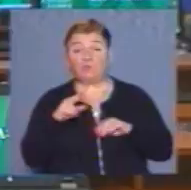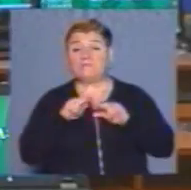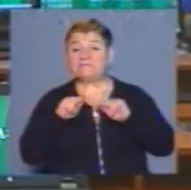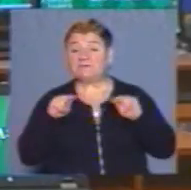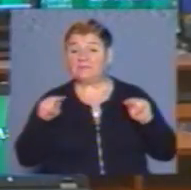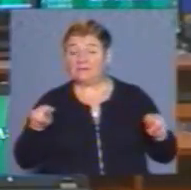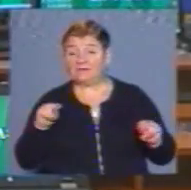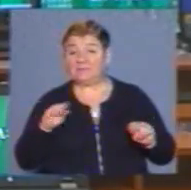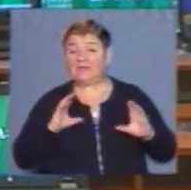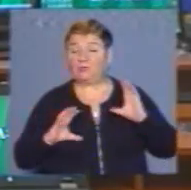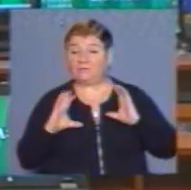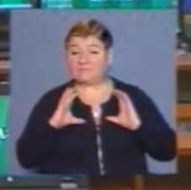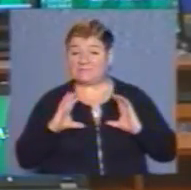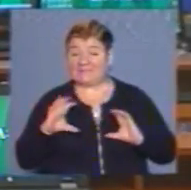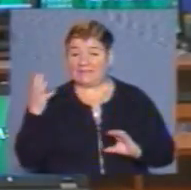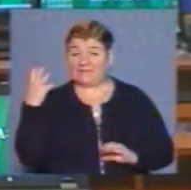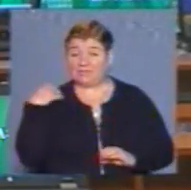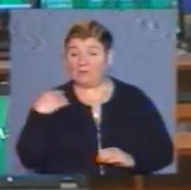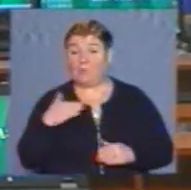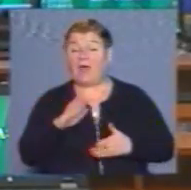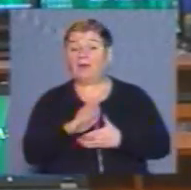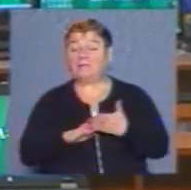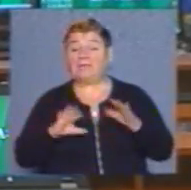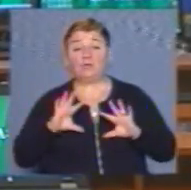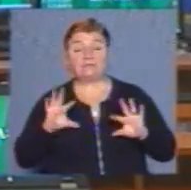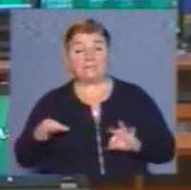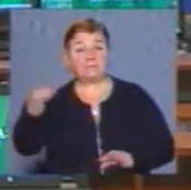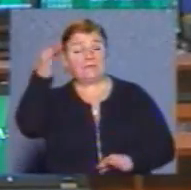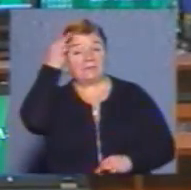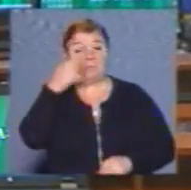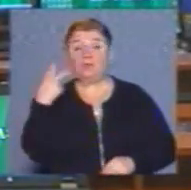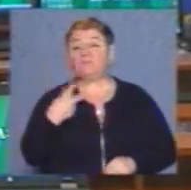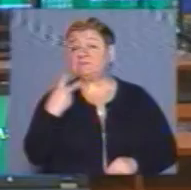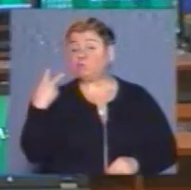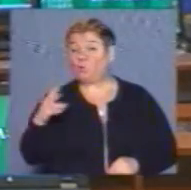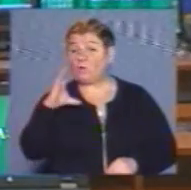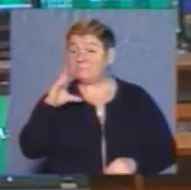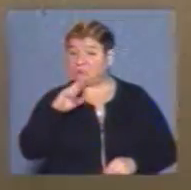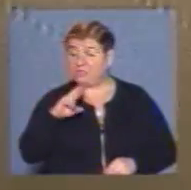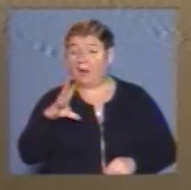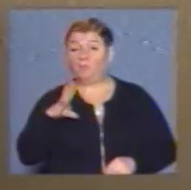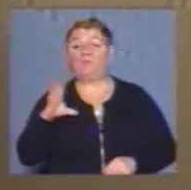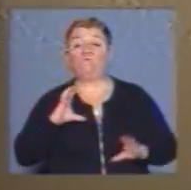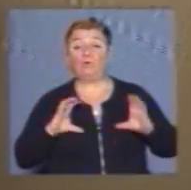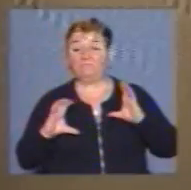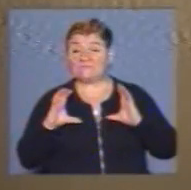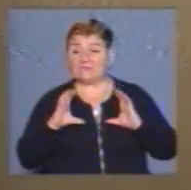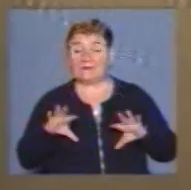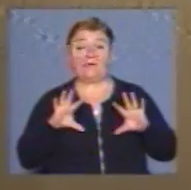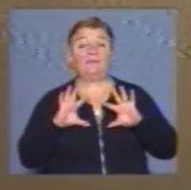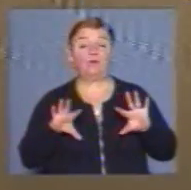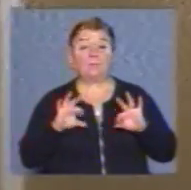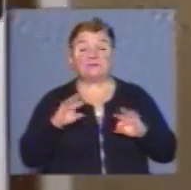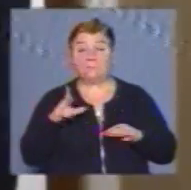вишу. Докладніше ми розкажемо в наступних випусках новин. Нагадаємо, 22 січня ми також побували в університеті. Інформацію